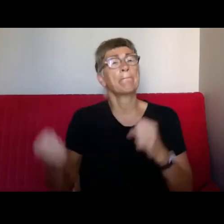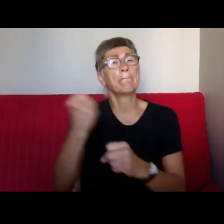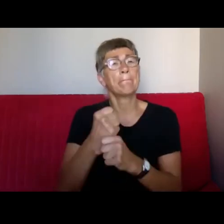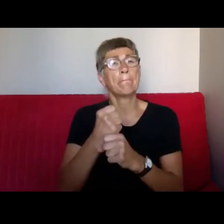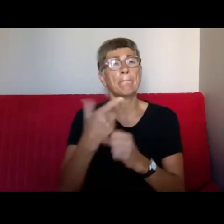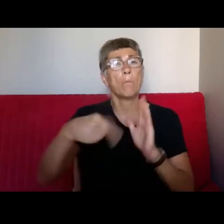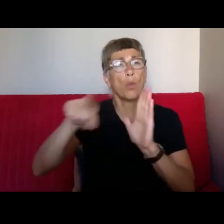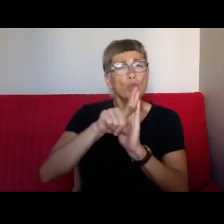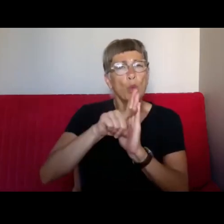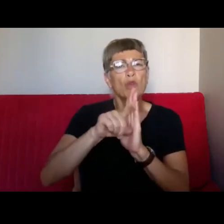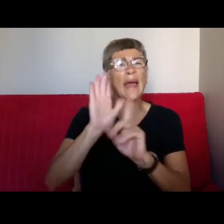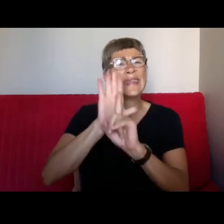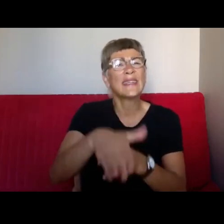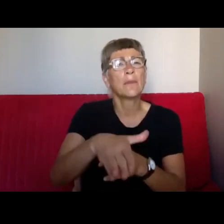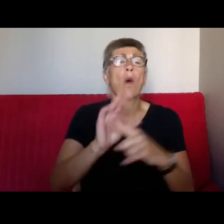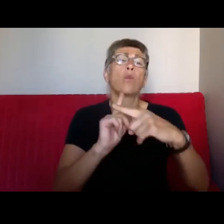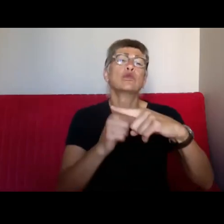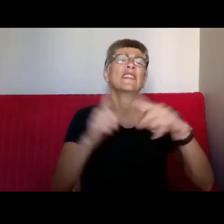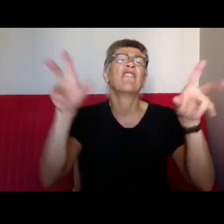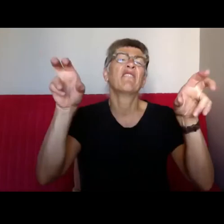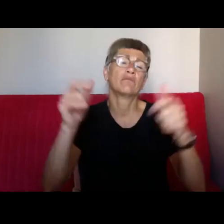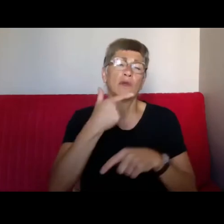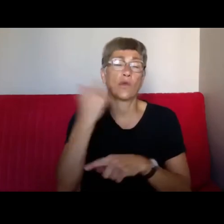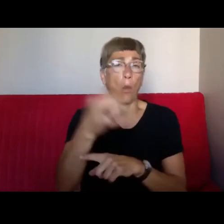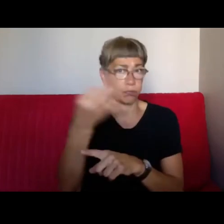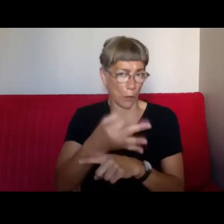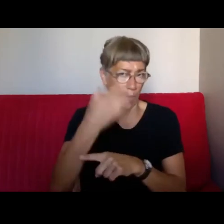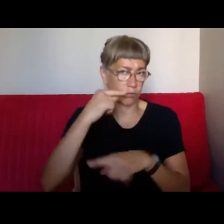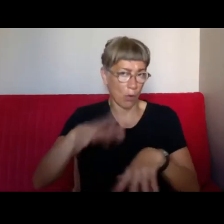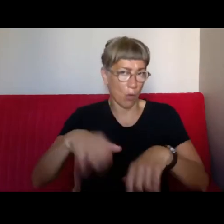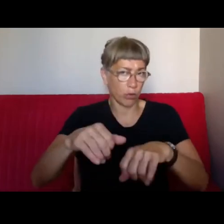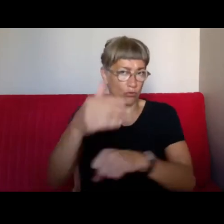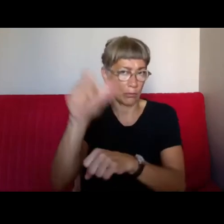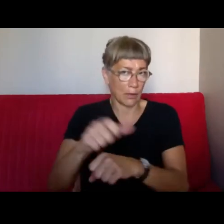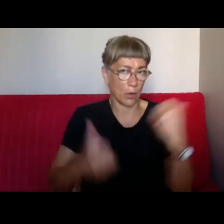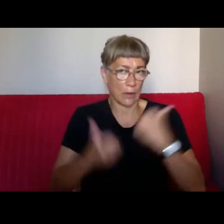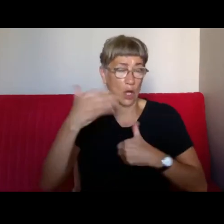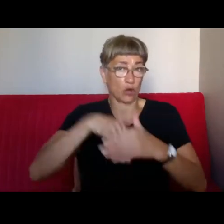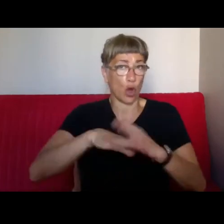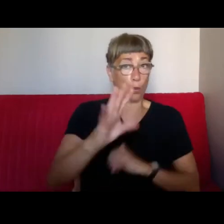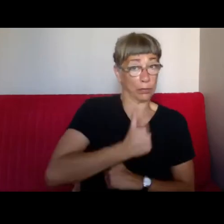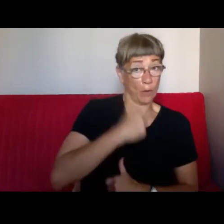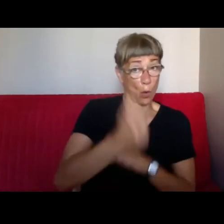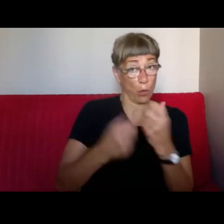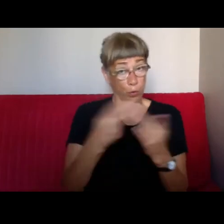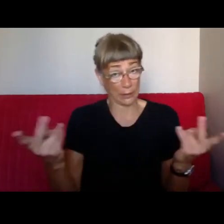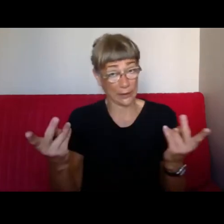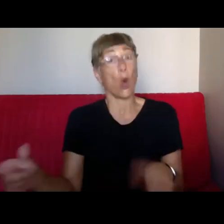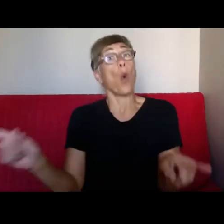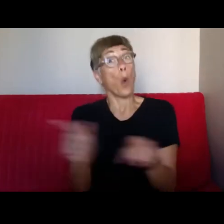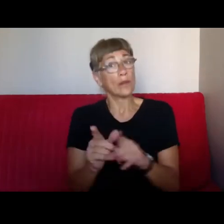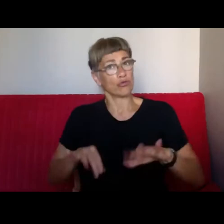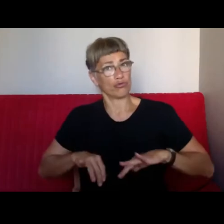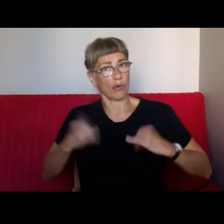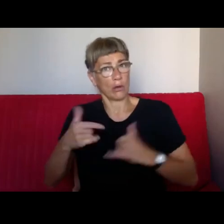mesures de discrimination positive, comme des quotas pour les personnes handicapées dans les secteurs publics et privés, la garantie que les jeunes personnes handicapées